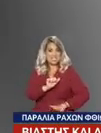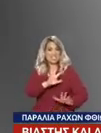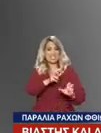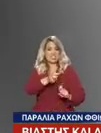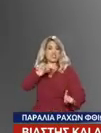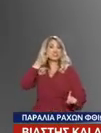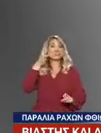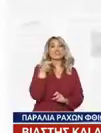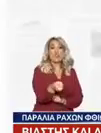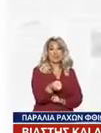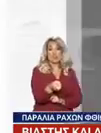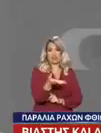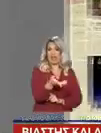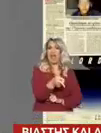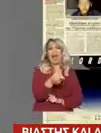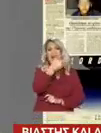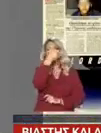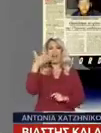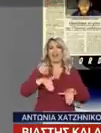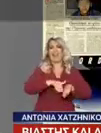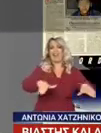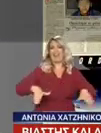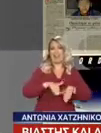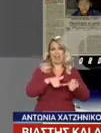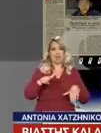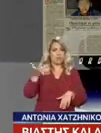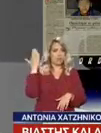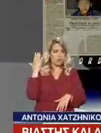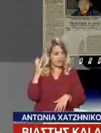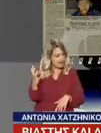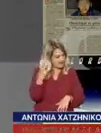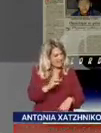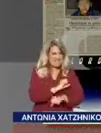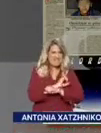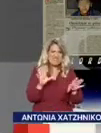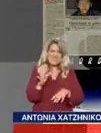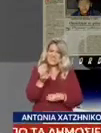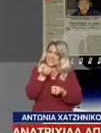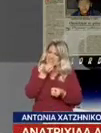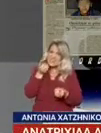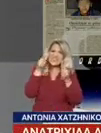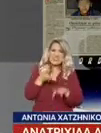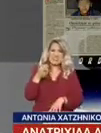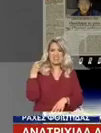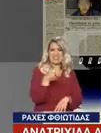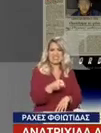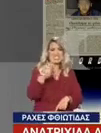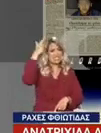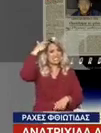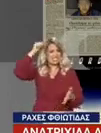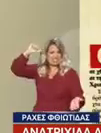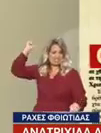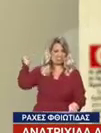τους γονείς της στην περιοχή. Άρθρα της εποχής μιλούσαν για τον φρικαλαίο τρόπο με τον οποίο πολτοποίησε το κεφάλι της